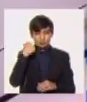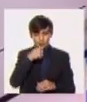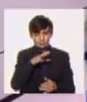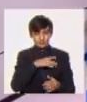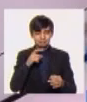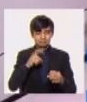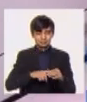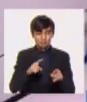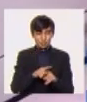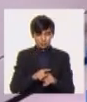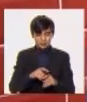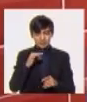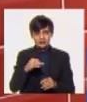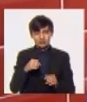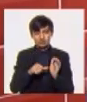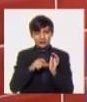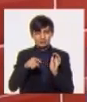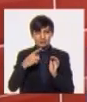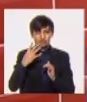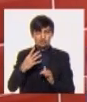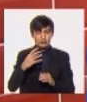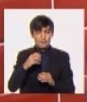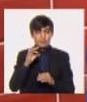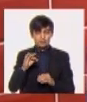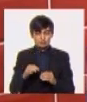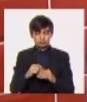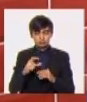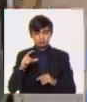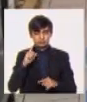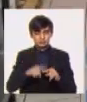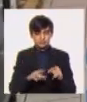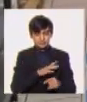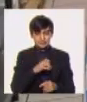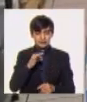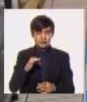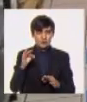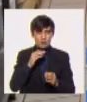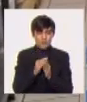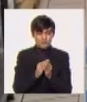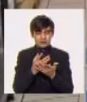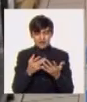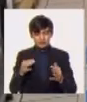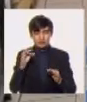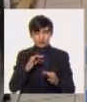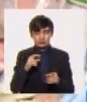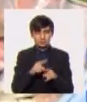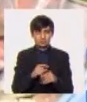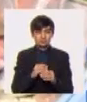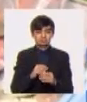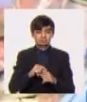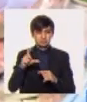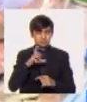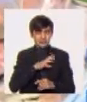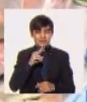белгіленген нысаналы дәлізден азып 6,14%-ға бірақ көтерілген. Мұндай динамикаға көкөністердің маусымдық бағасымен қатар елімізде